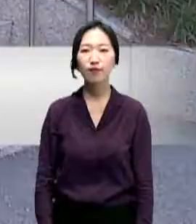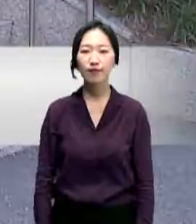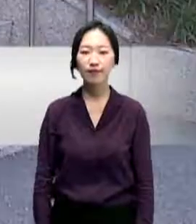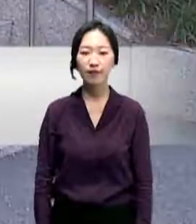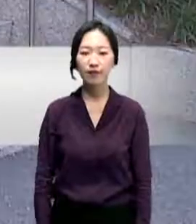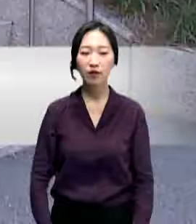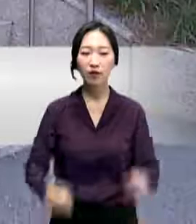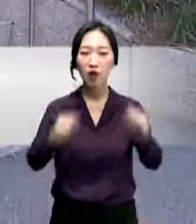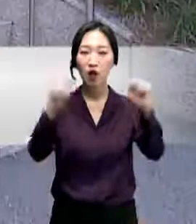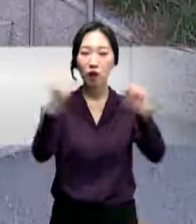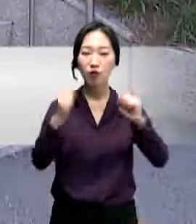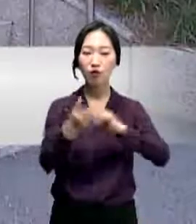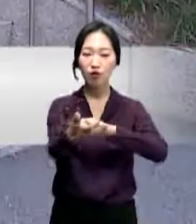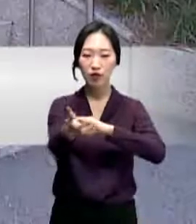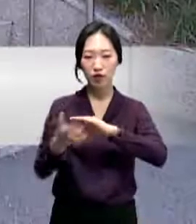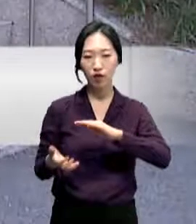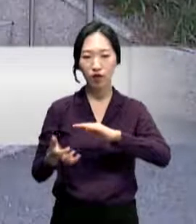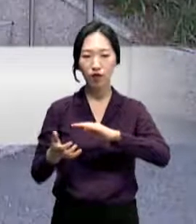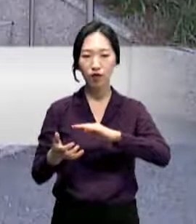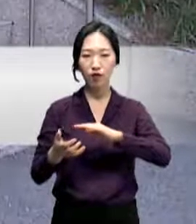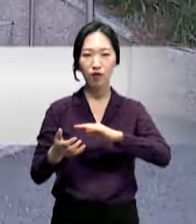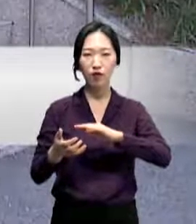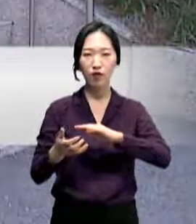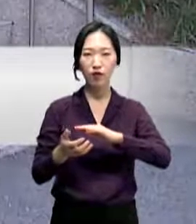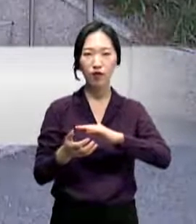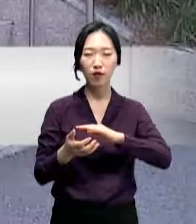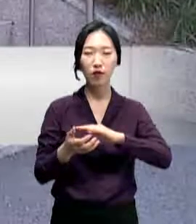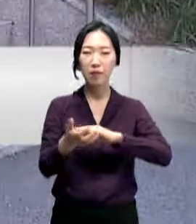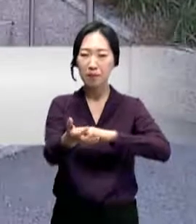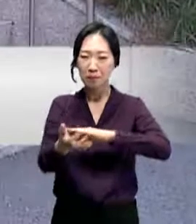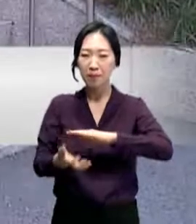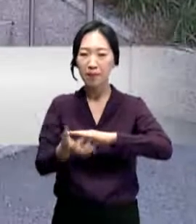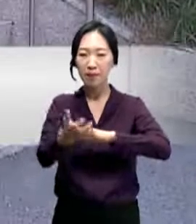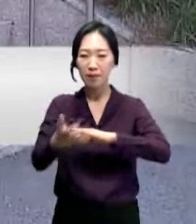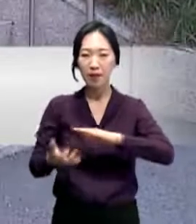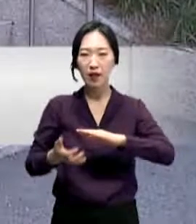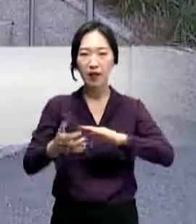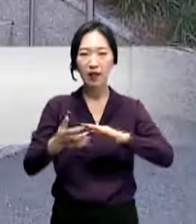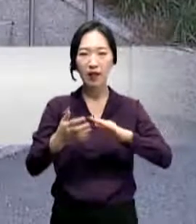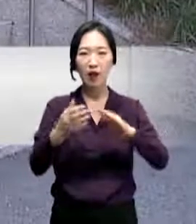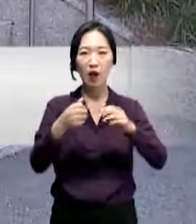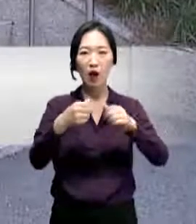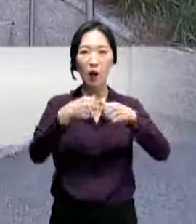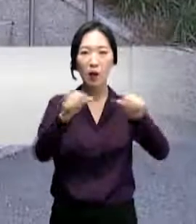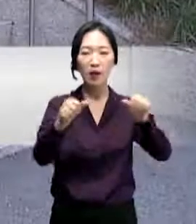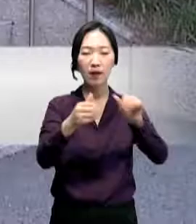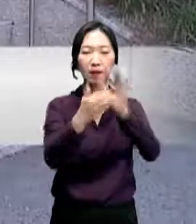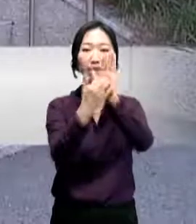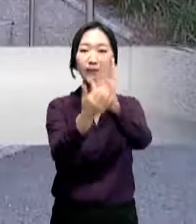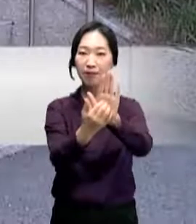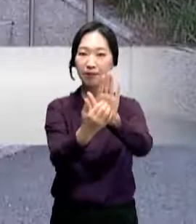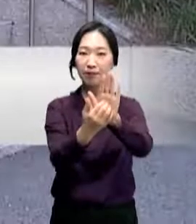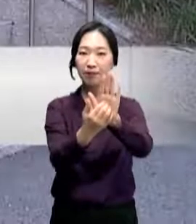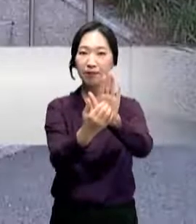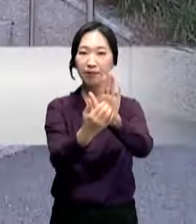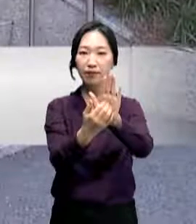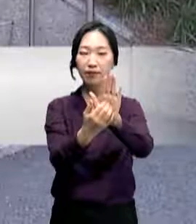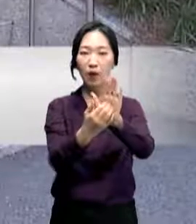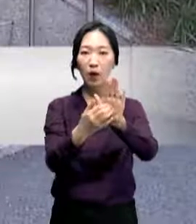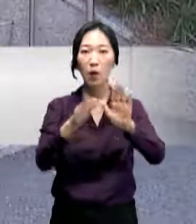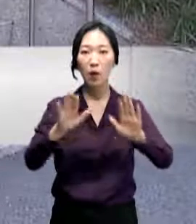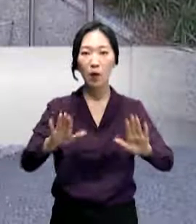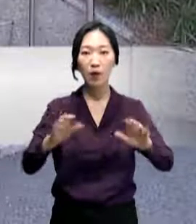오기전에 부분들이 아 사전엔 제 첫 부상을 예방하고 아 올케